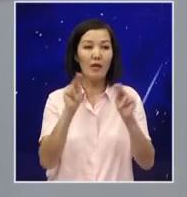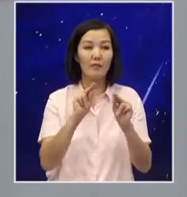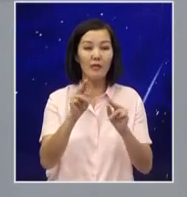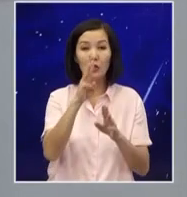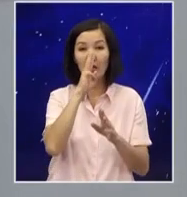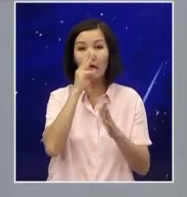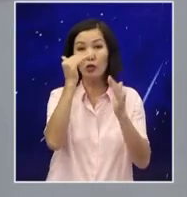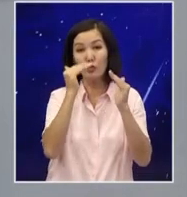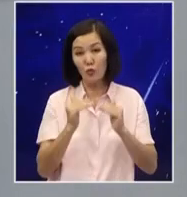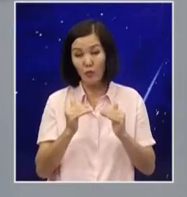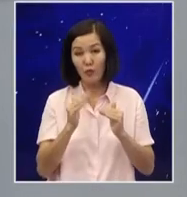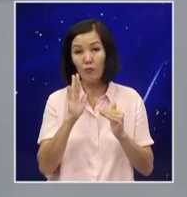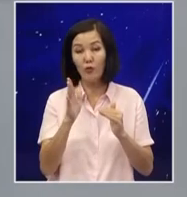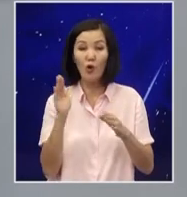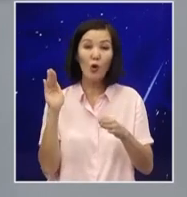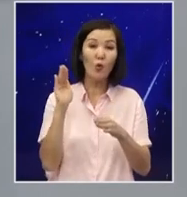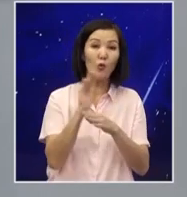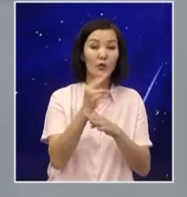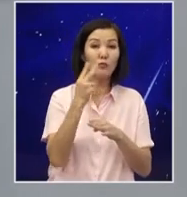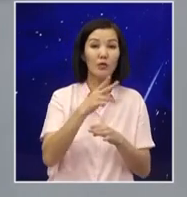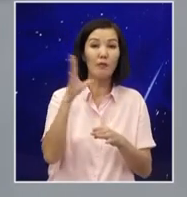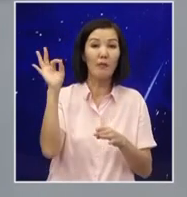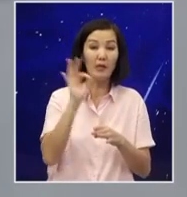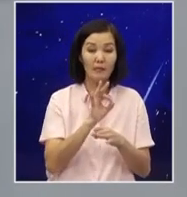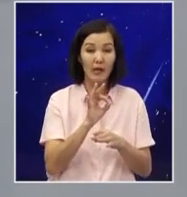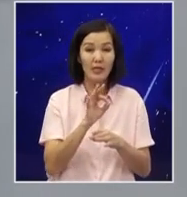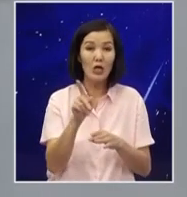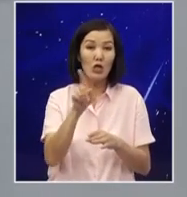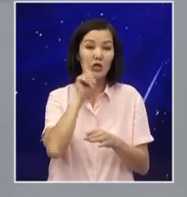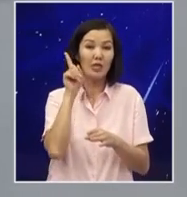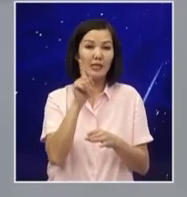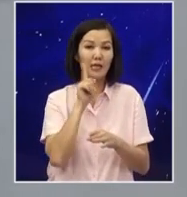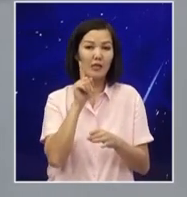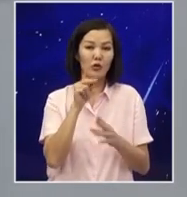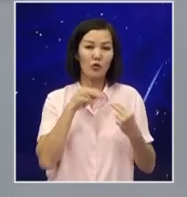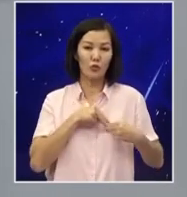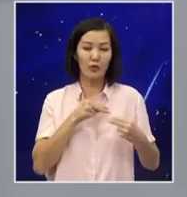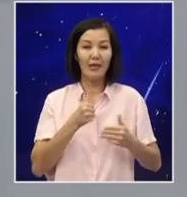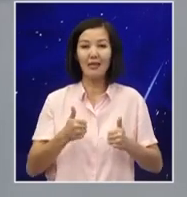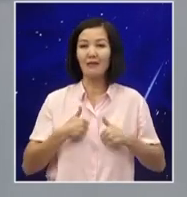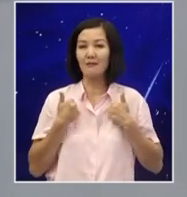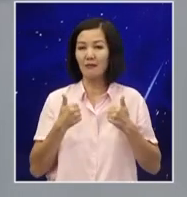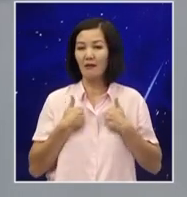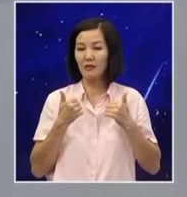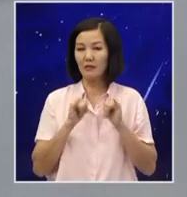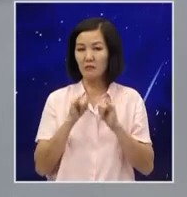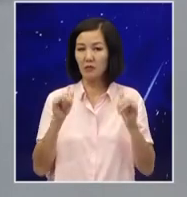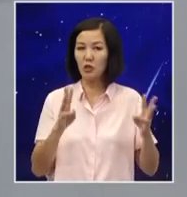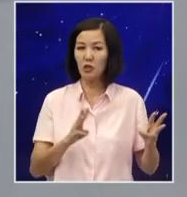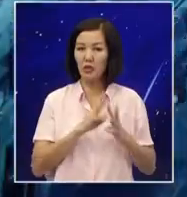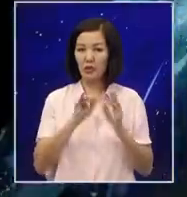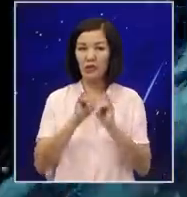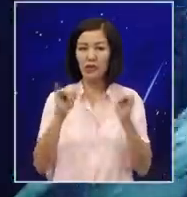төмен болады. Жаңағы қосылып жатқан үстемақы ол жас мамандардың жұмысқа деген ынтасын